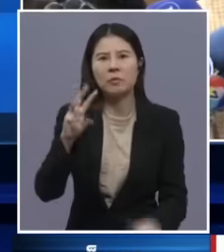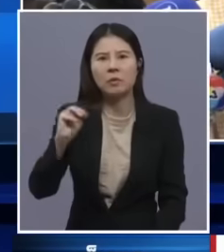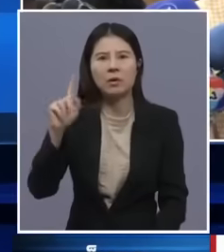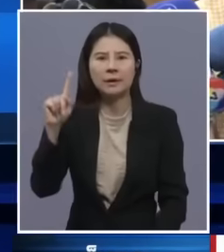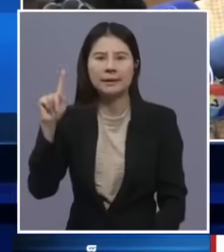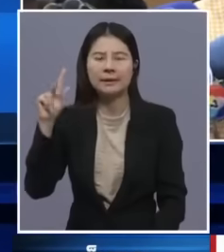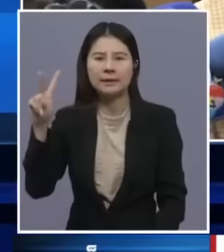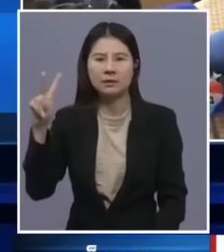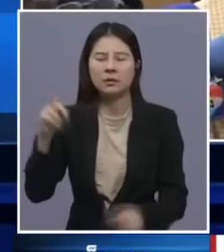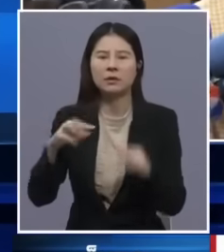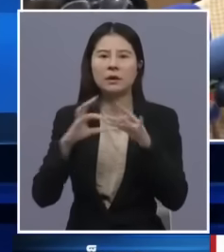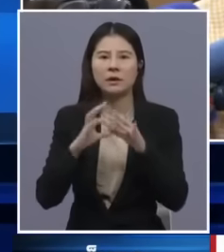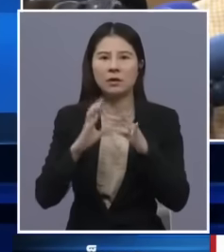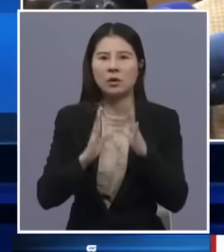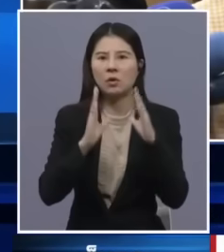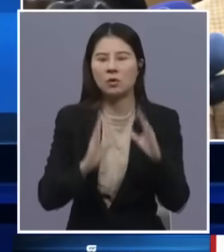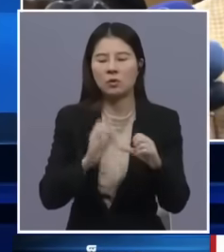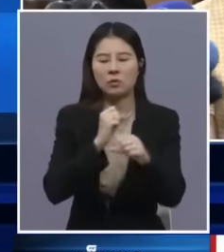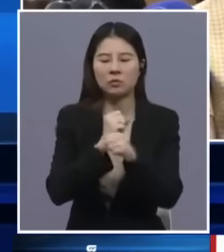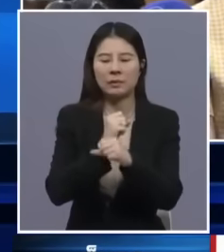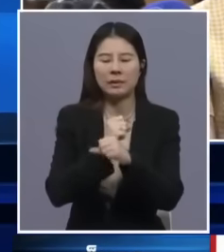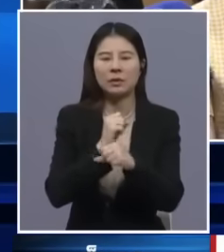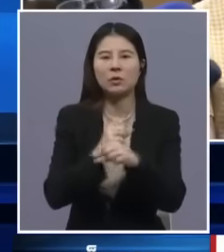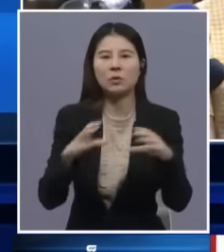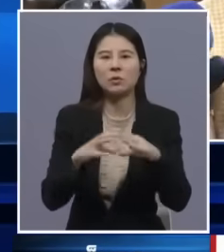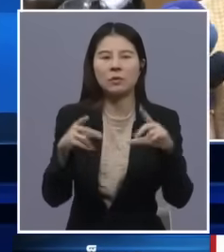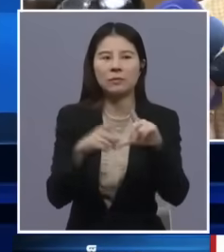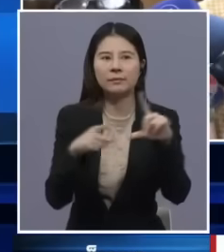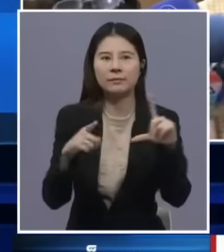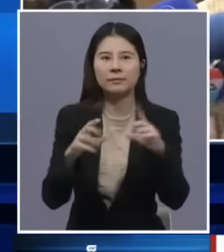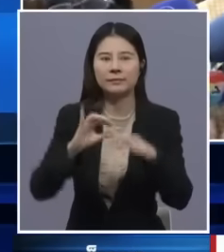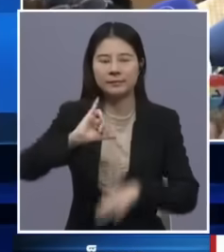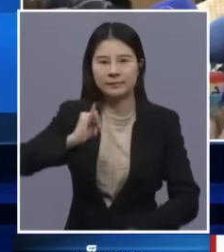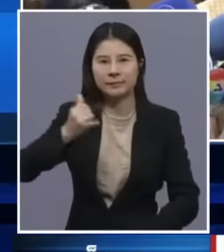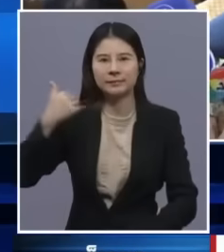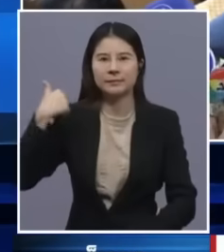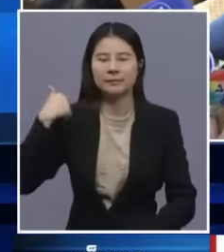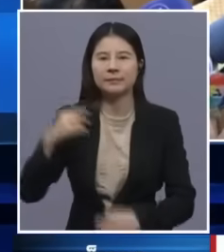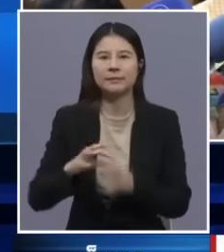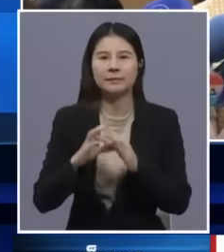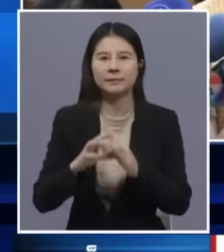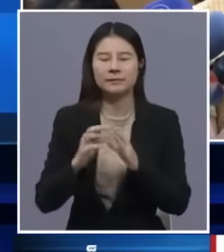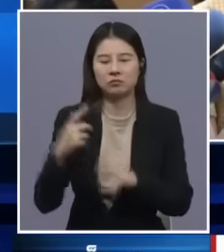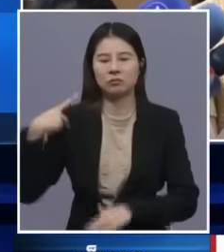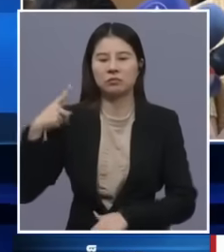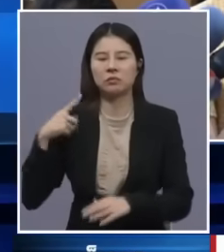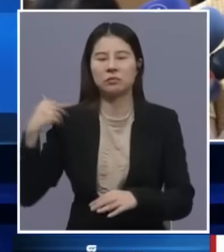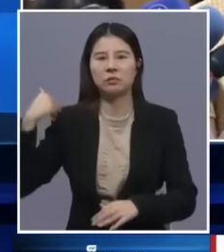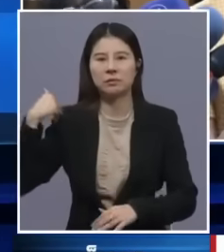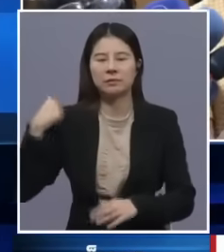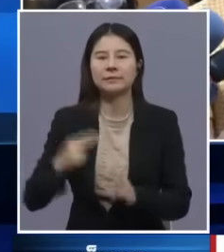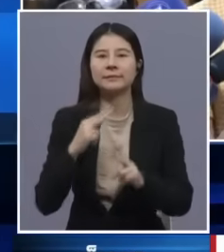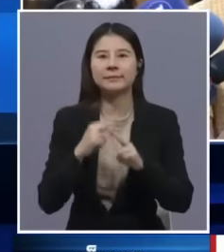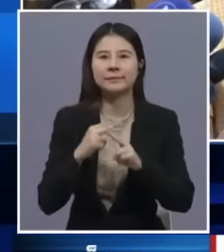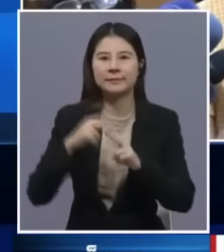ลประโยชน์ทับซ้อนเพราะมีบุคลากรของพรรคอนาคตใหม่และก้าวไกลจำนวนหนึ่งอาจเข้าข่ายที่จะได้ผลประโยชน์ด้วย อย่างเช่นคุณพนิ